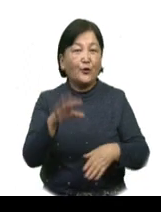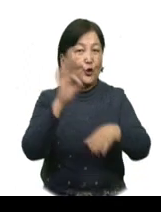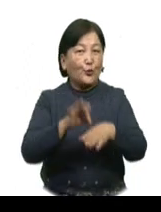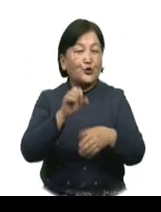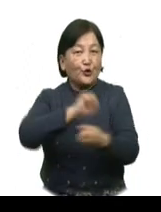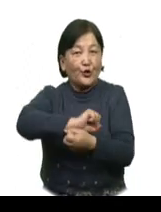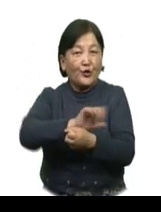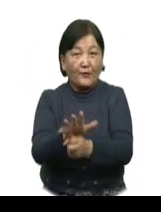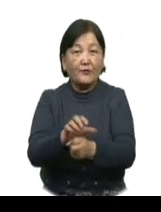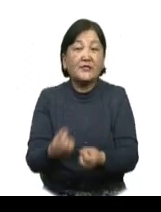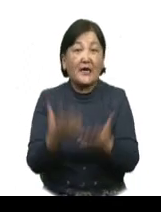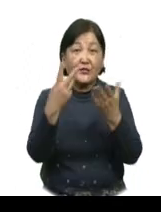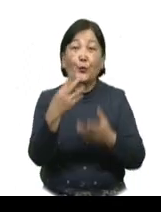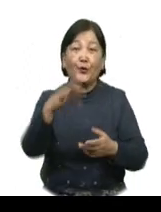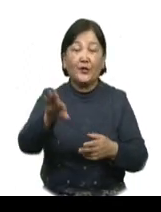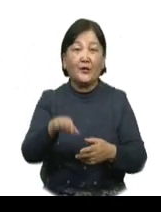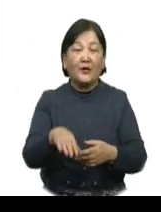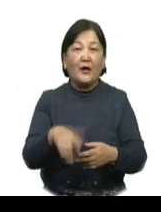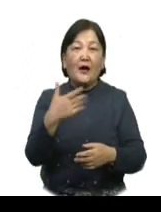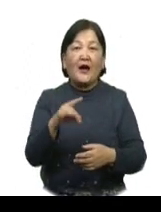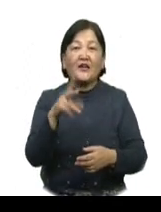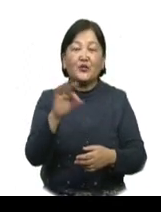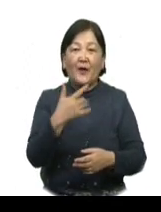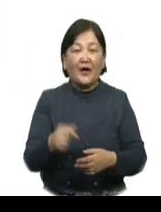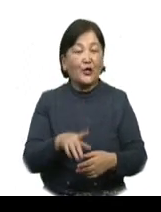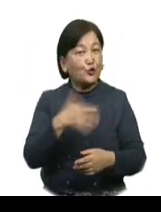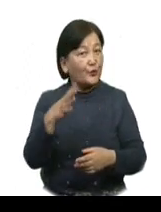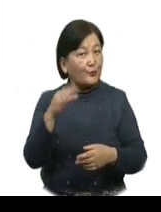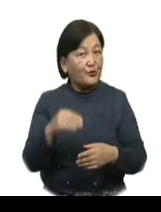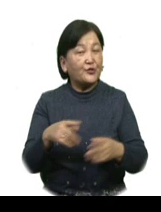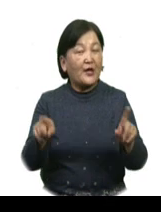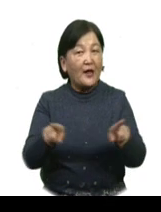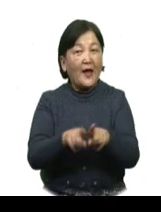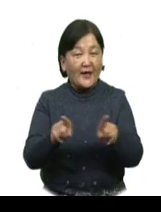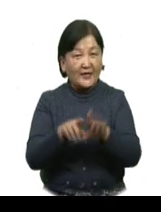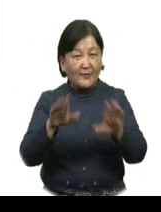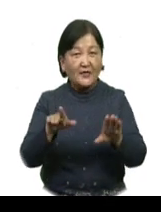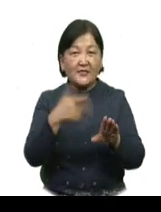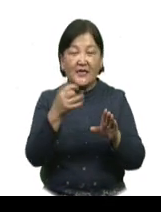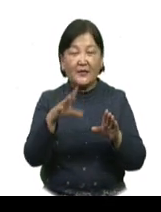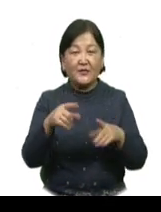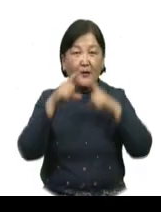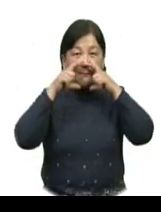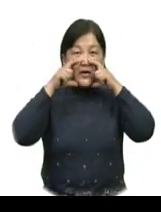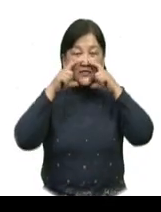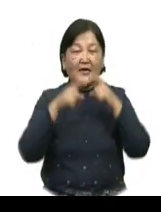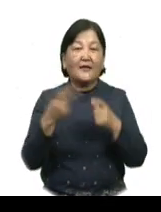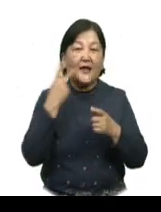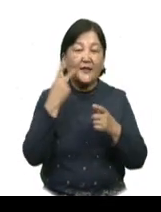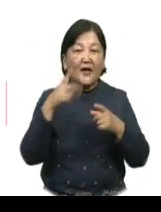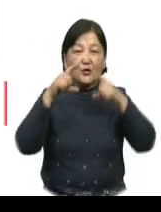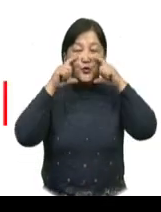өвчин гарсан энэ цаг үед гарч байгаа зүлэмжийг биелүүлж, захирамжийг дагаж, маска тогтмол